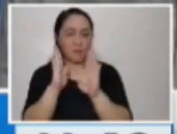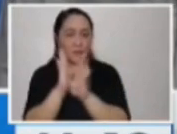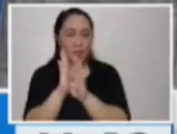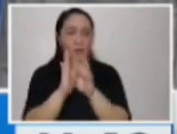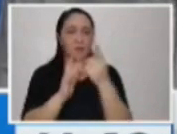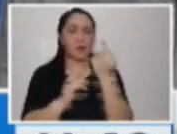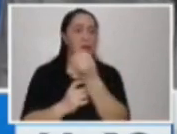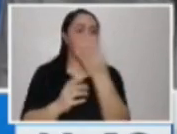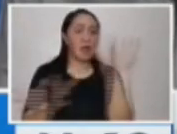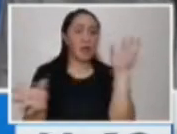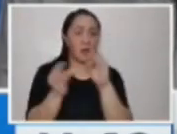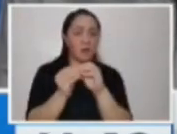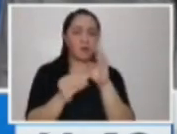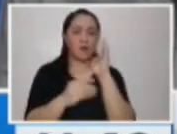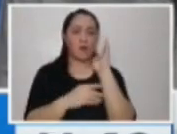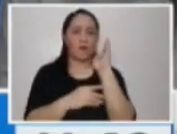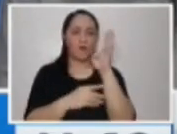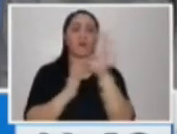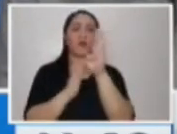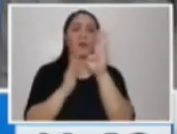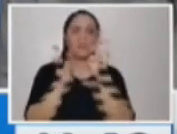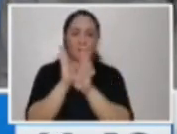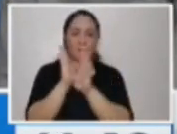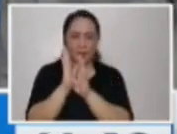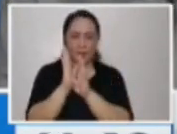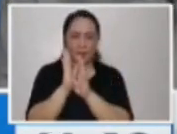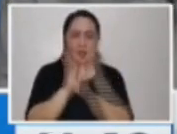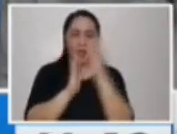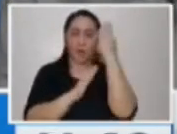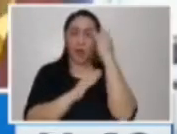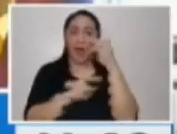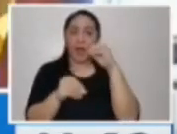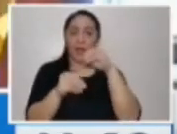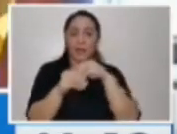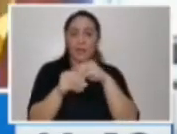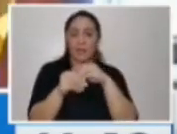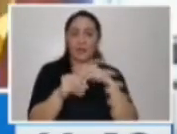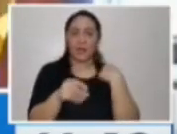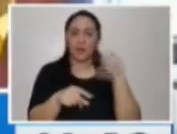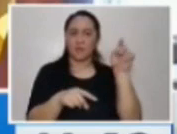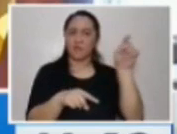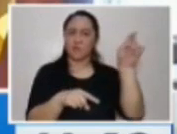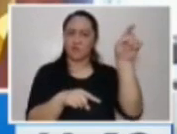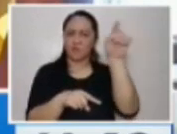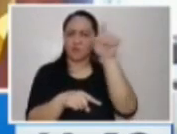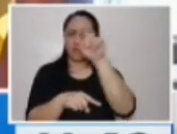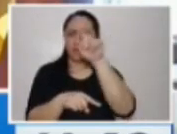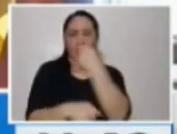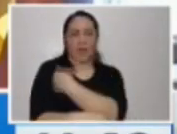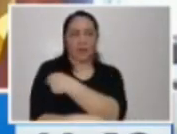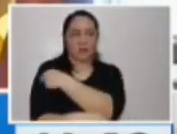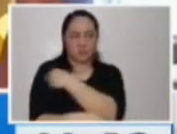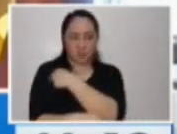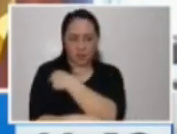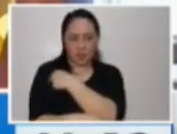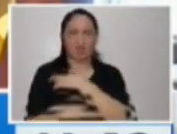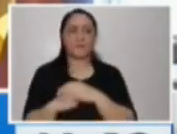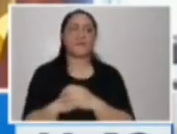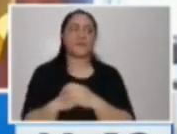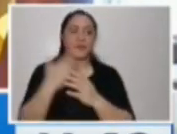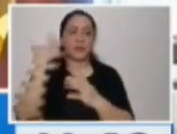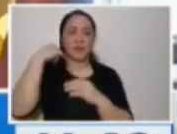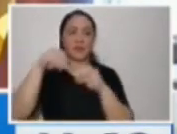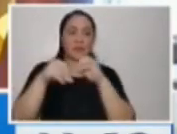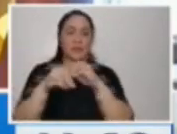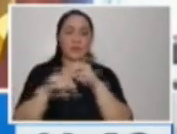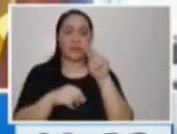Well, hindi naman ang PhilHealth ang may hawak ng Overseas Employment Certificate, kundi po iya at saka I think OWA. But nakipag-ugnay kami sa